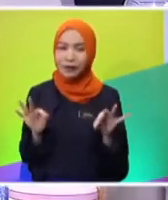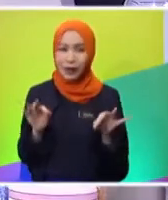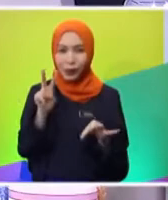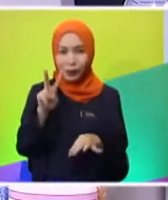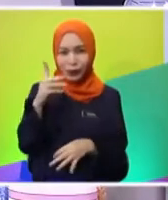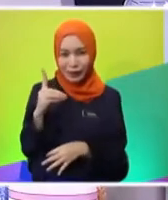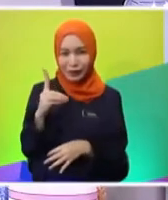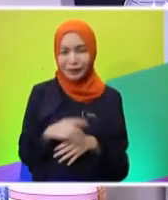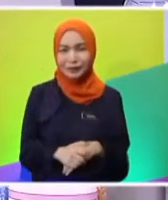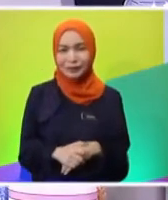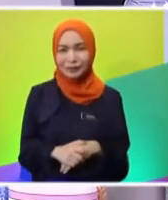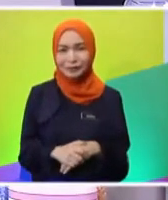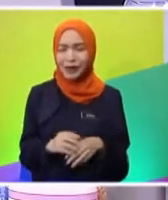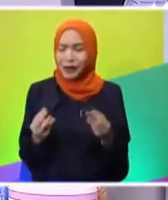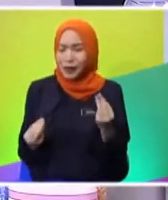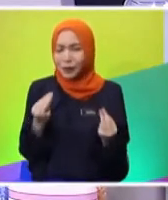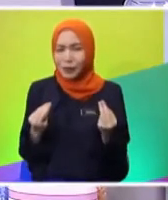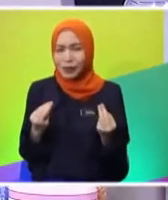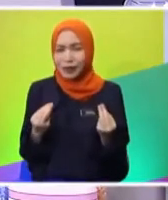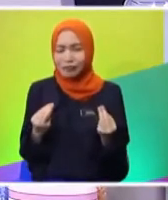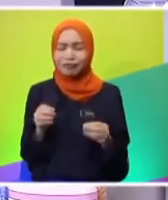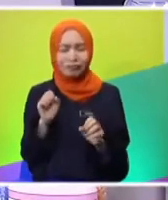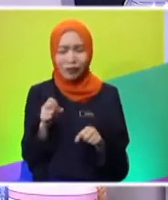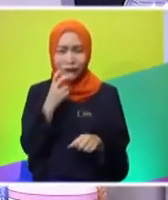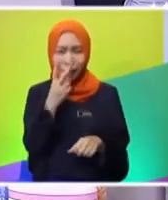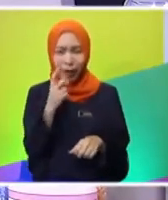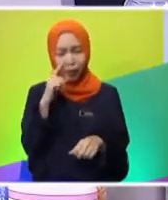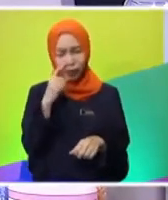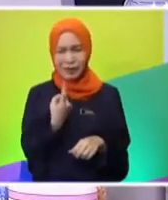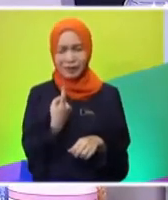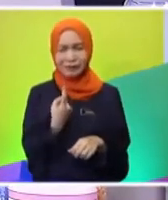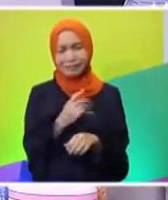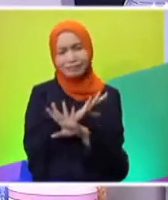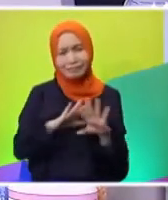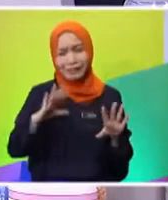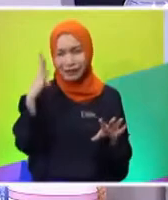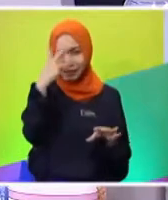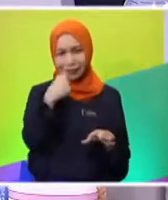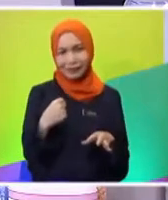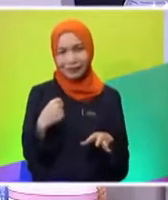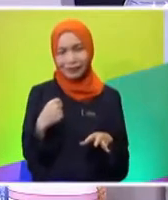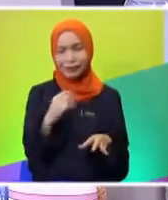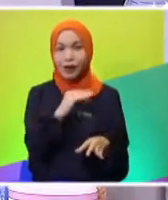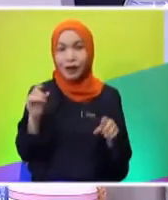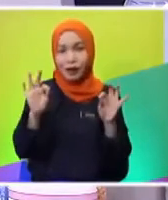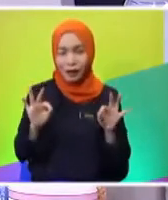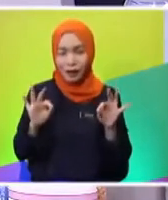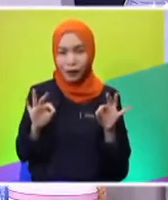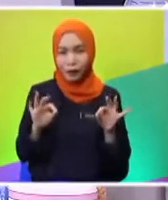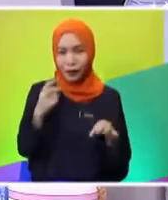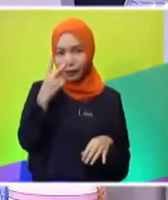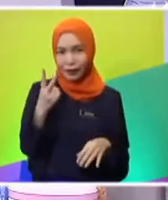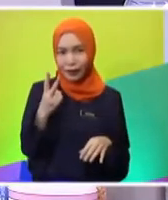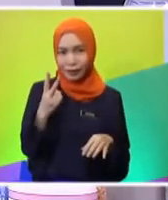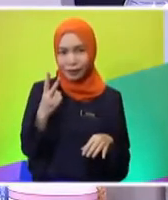kemudian Adi akan nampak Bos sign Oke Dan kalau diamati betul-betul ada kalau kita lihat